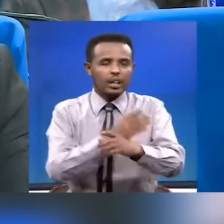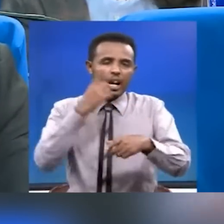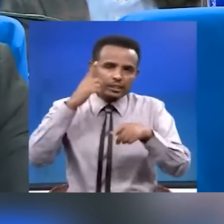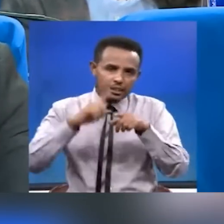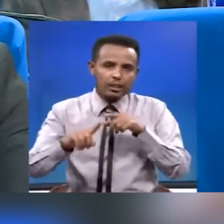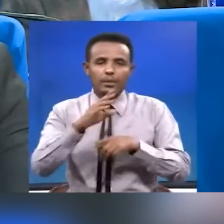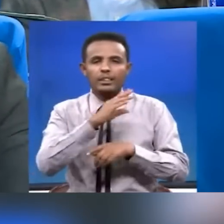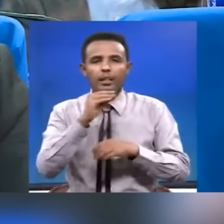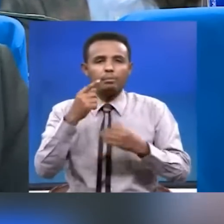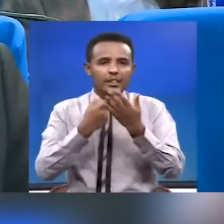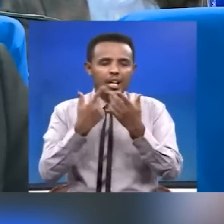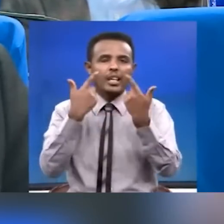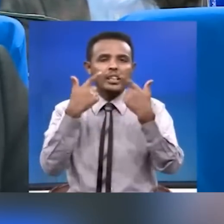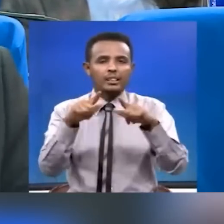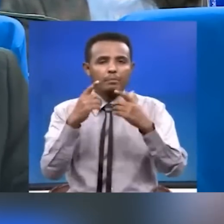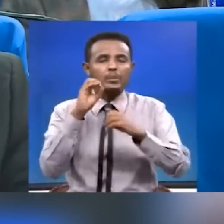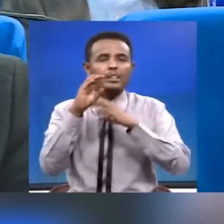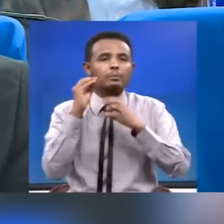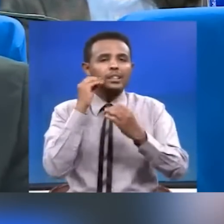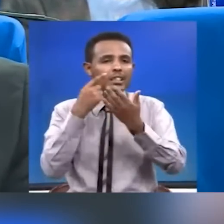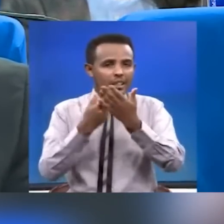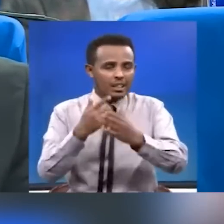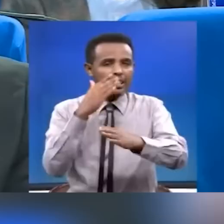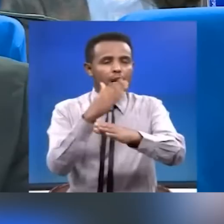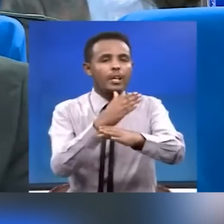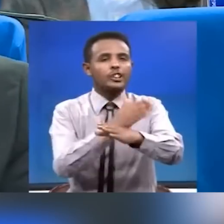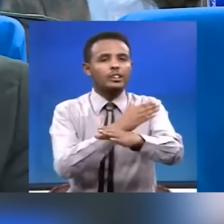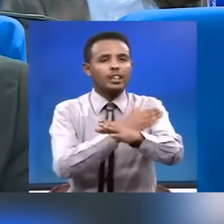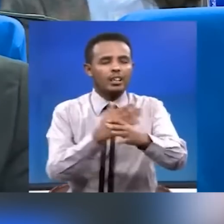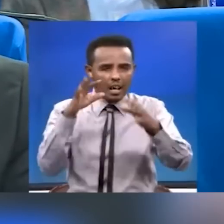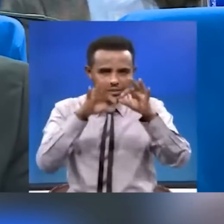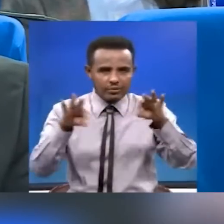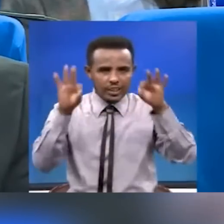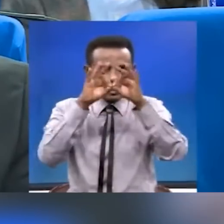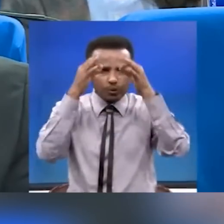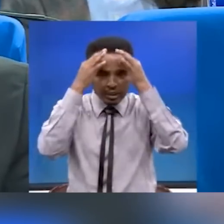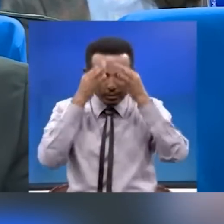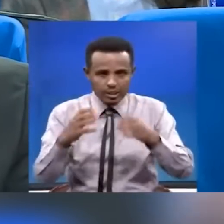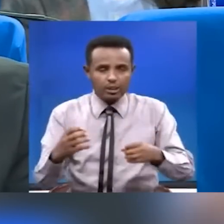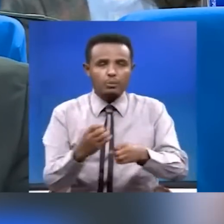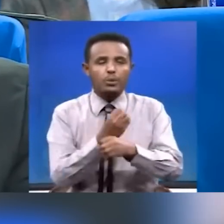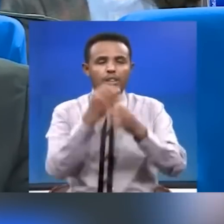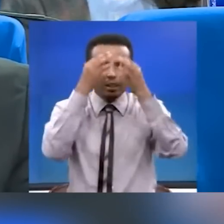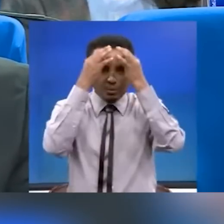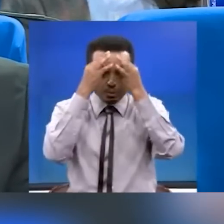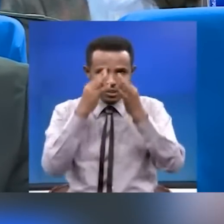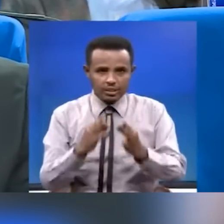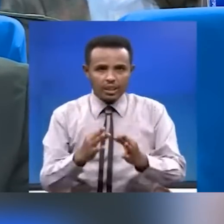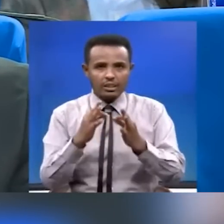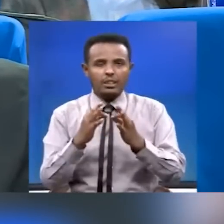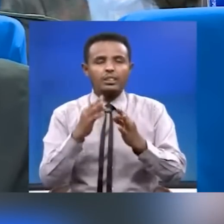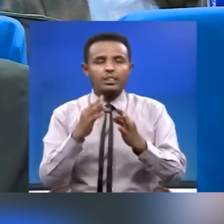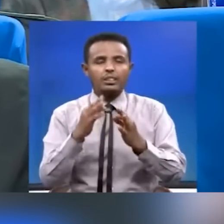እና በዚህ አጋጣሚ ይሄ ምክር ቤት ይሄን ለማሻሻል አስፈላጊው እርምጃ እንዲወሰድ ውሳኔ